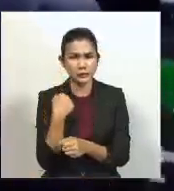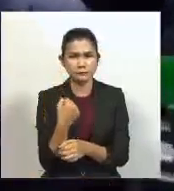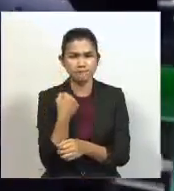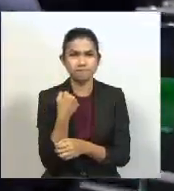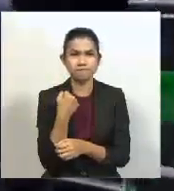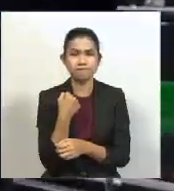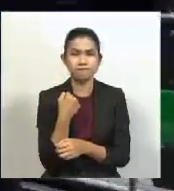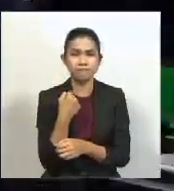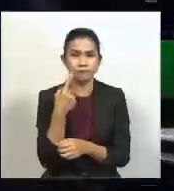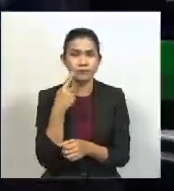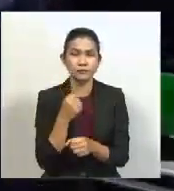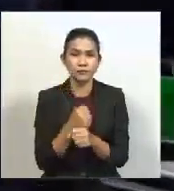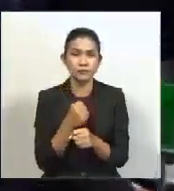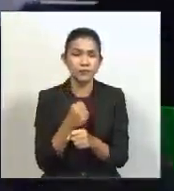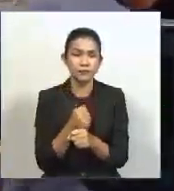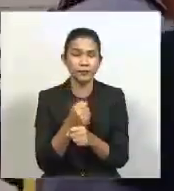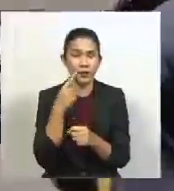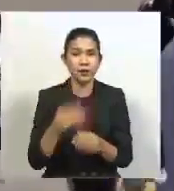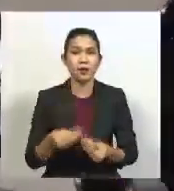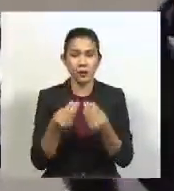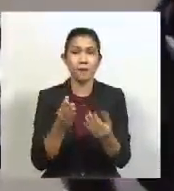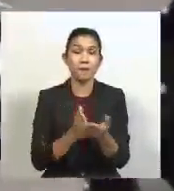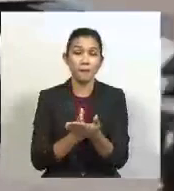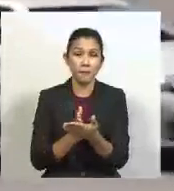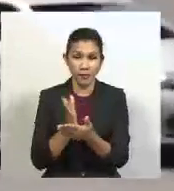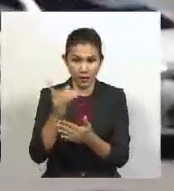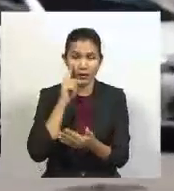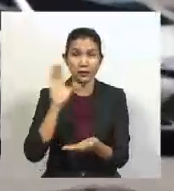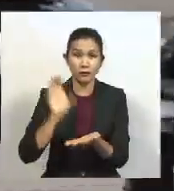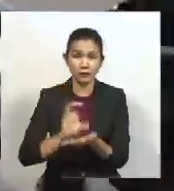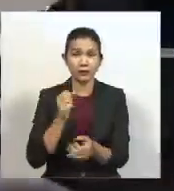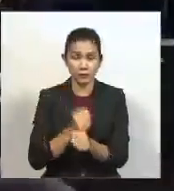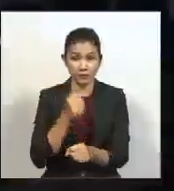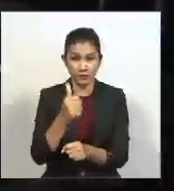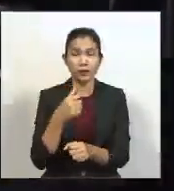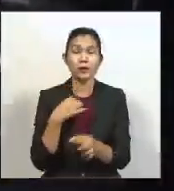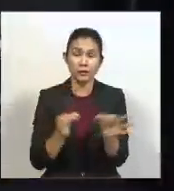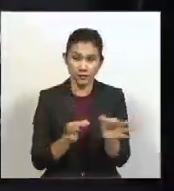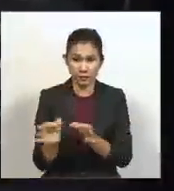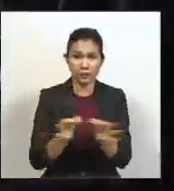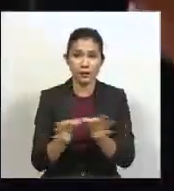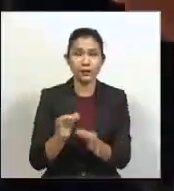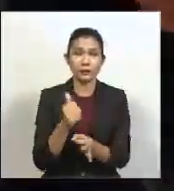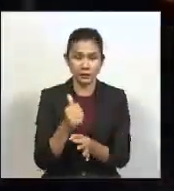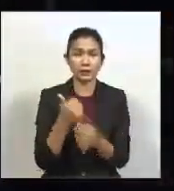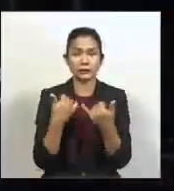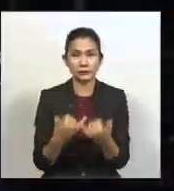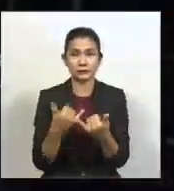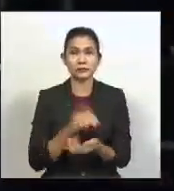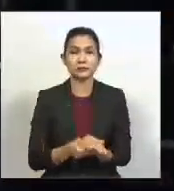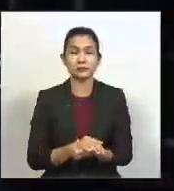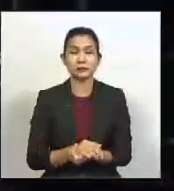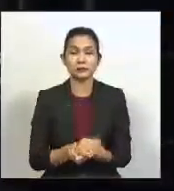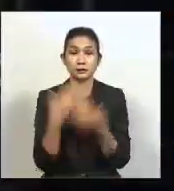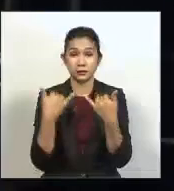ราก็จะสามารถมีสิ่งที่จะผ่านก็ประมาณได้แล้วเราก็อธิบายได้ใน คือ